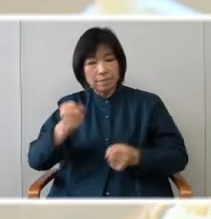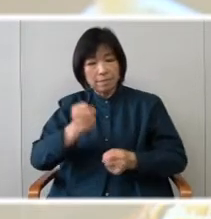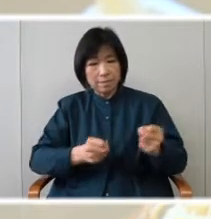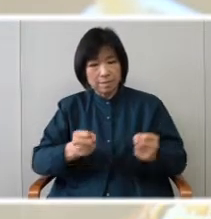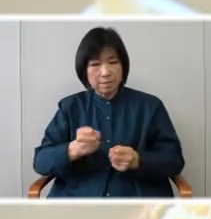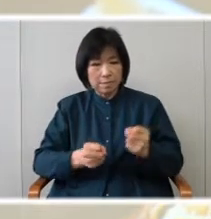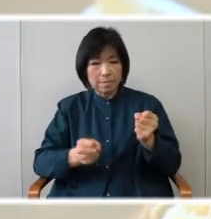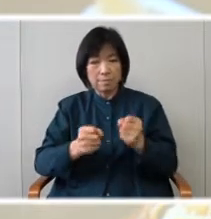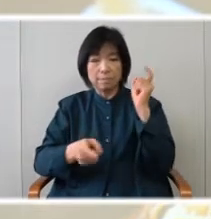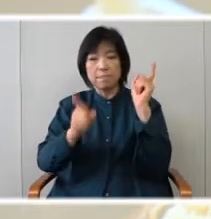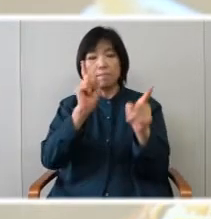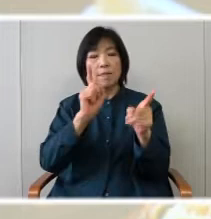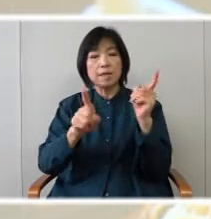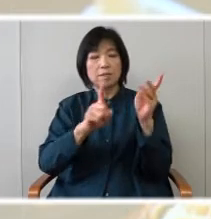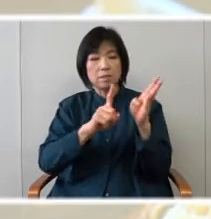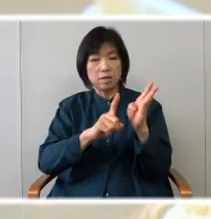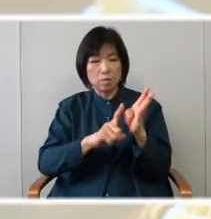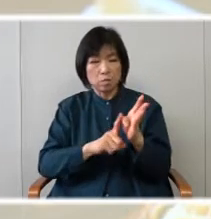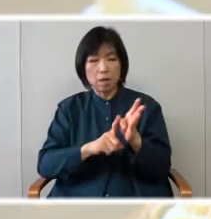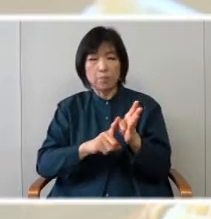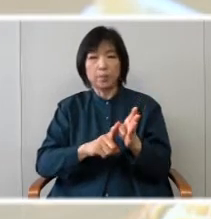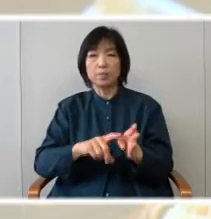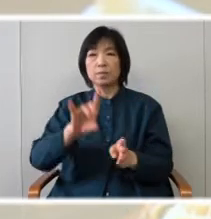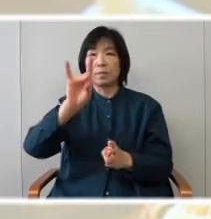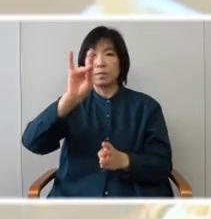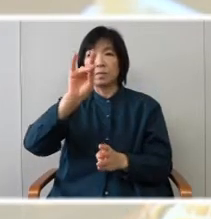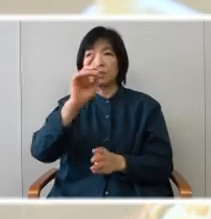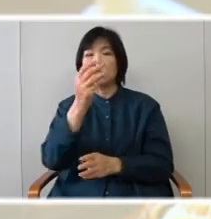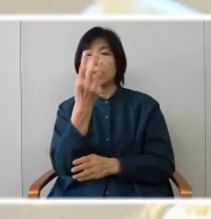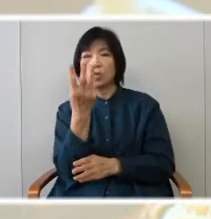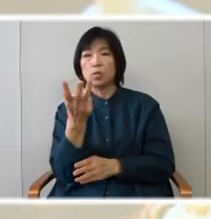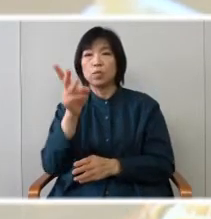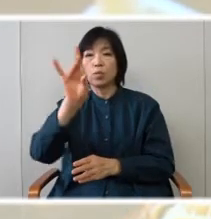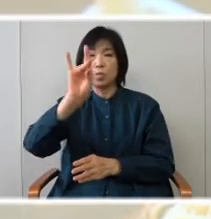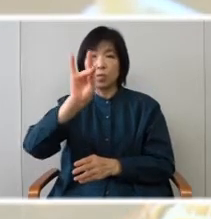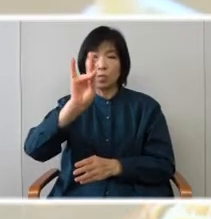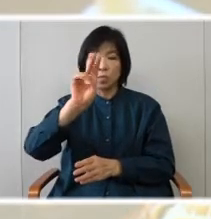機農業塾第3回目でありますが、これが10月の12日と、